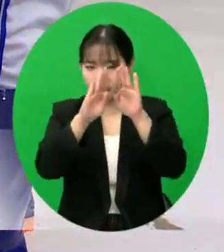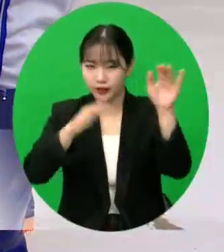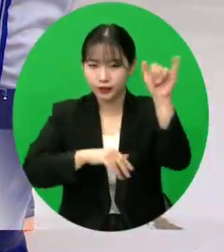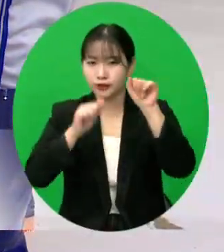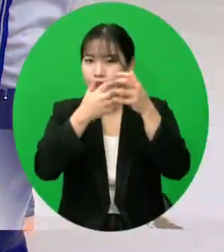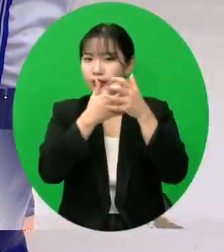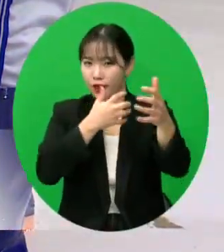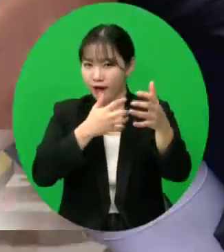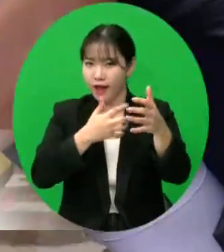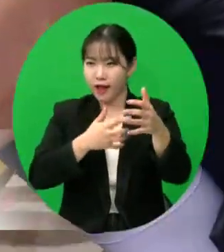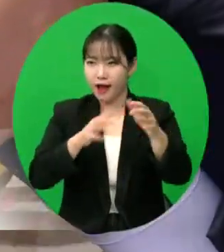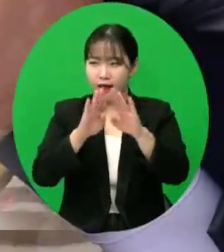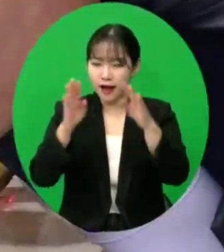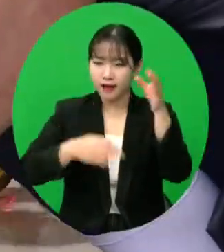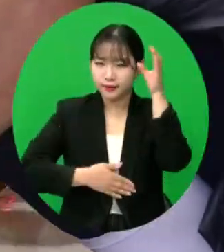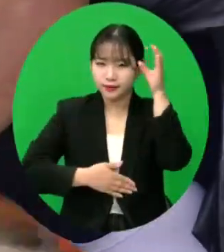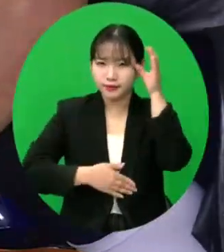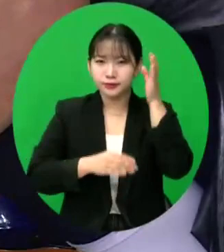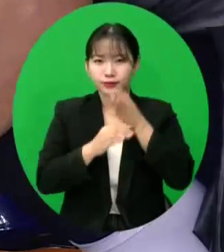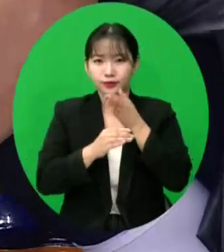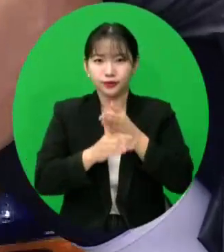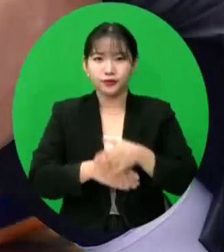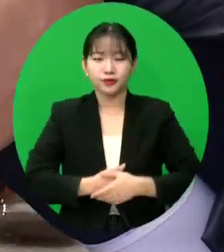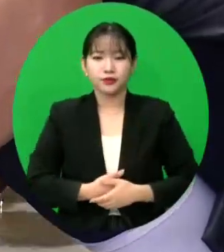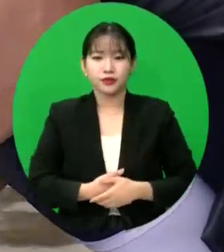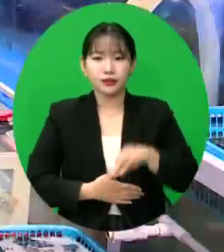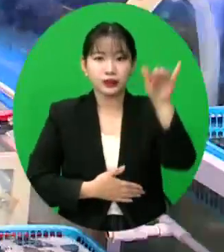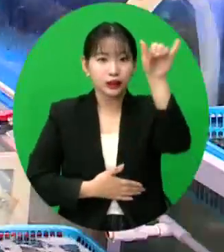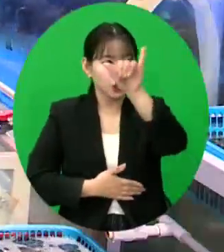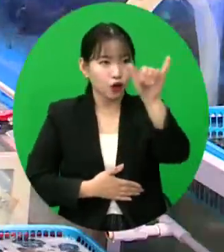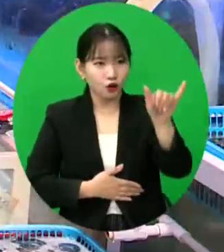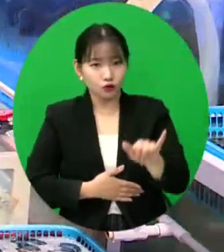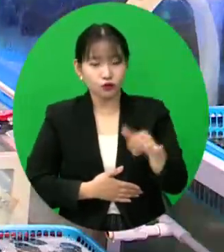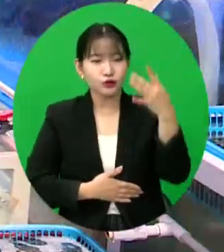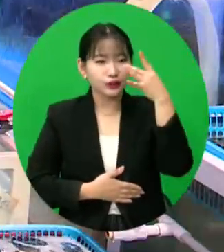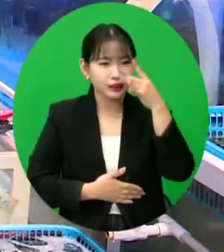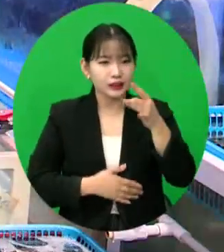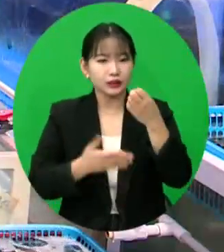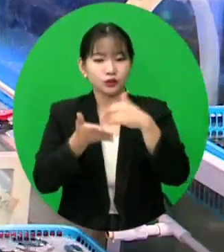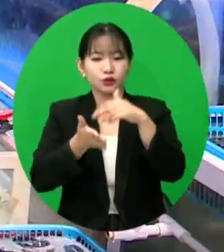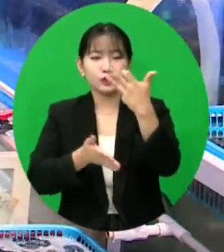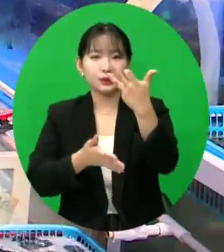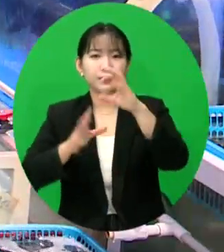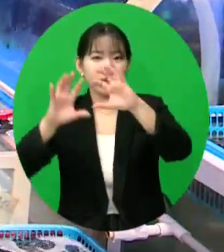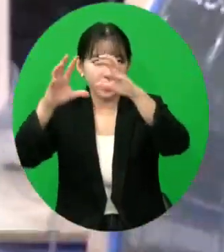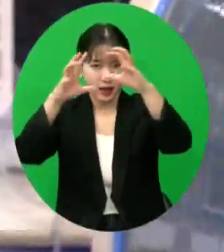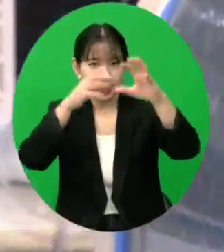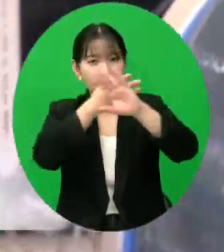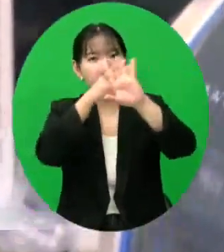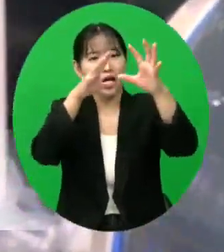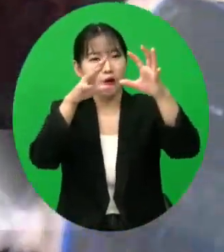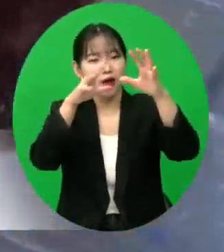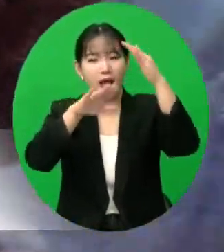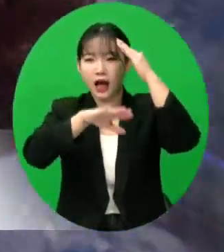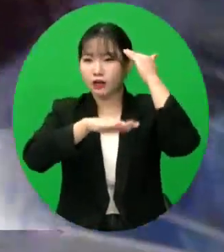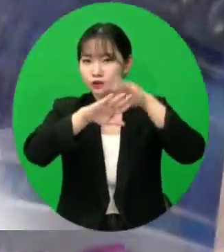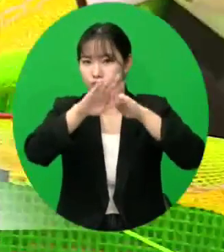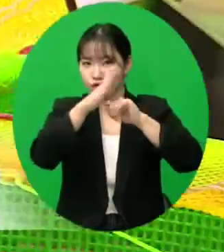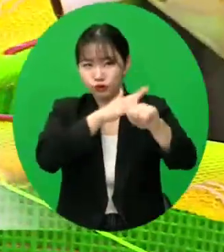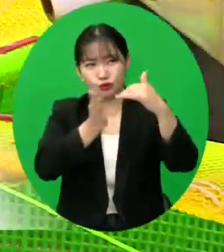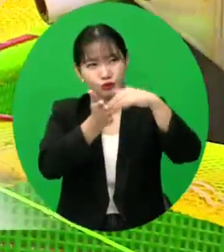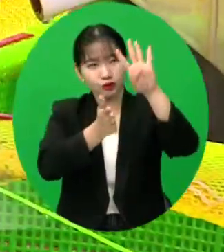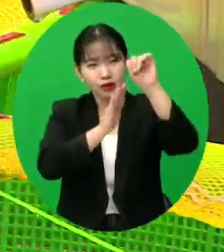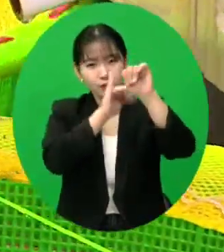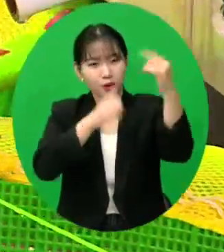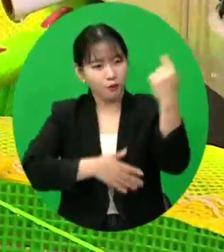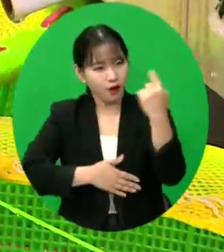전국체전에 기대감을 갖고 있습니다 전국은 물론 18개국 해외동포 선수단 등 4만여 명의 방문이